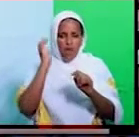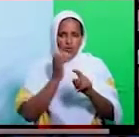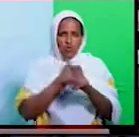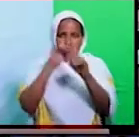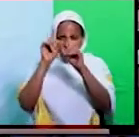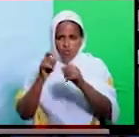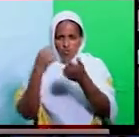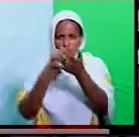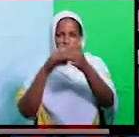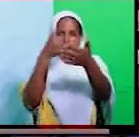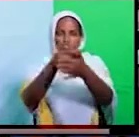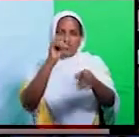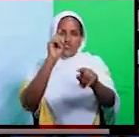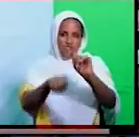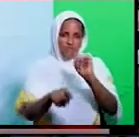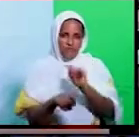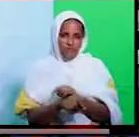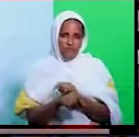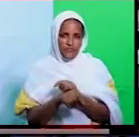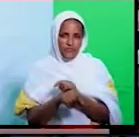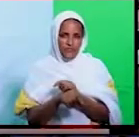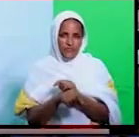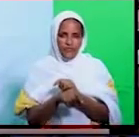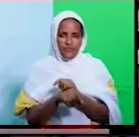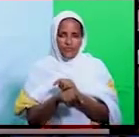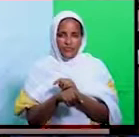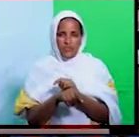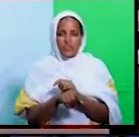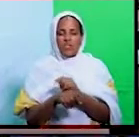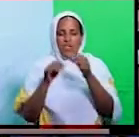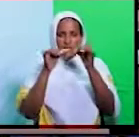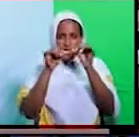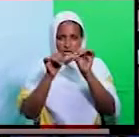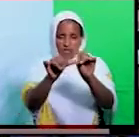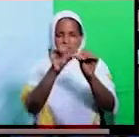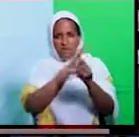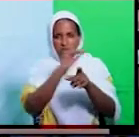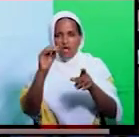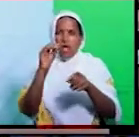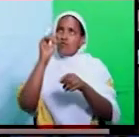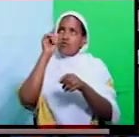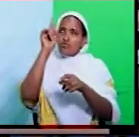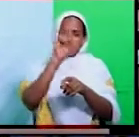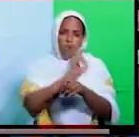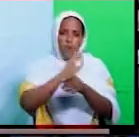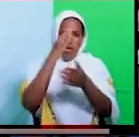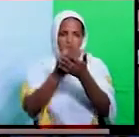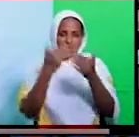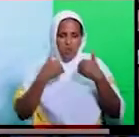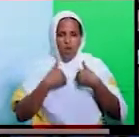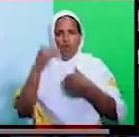ነው የምትጸልዩት አዎ አሁን እዛ ሰማያት አታቁም አዎ ወንጌል አታቁም አዎ ምን አይነት ሰዎች ገጠመኝ ብሎ አሁን እዛ